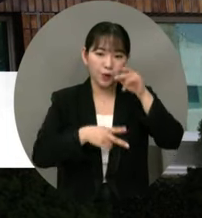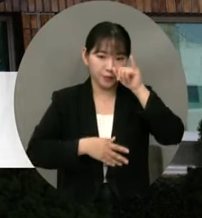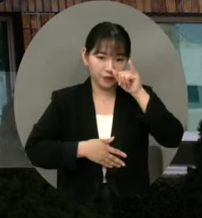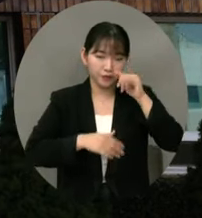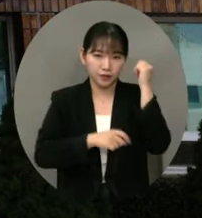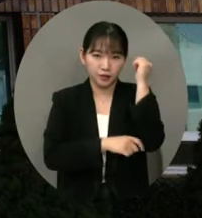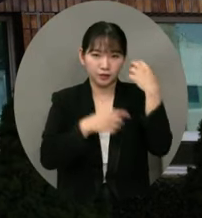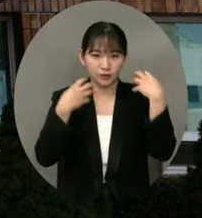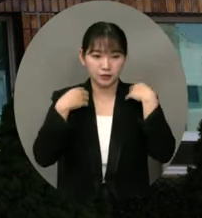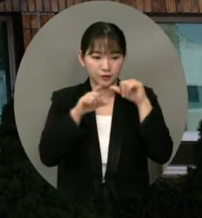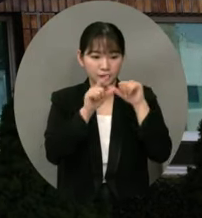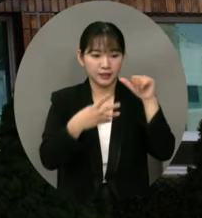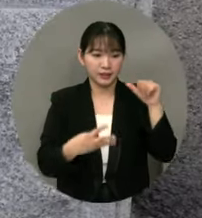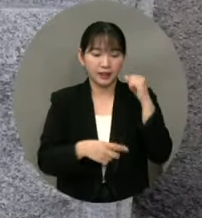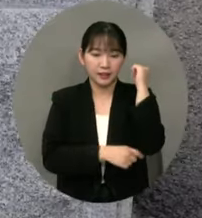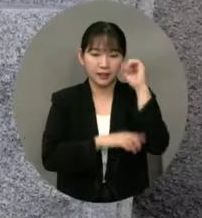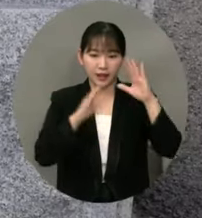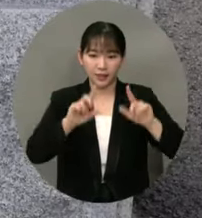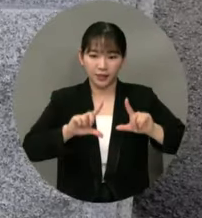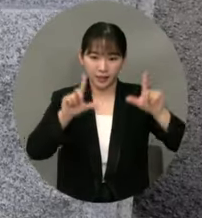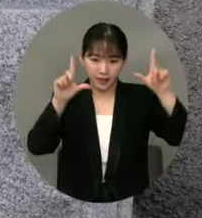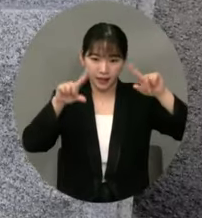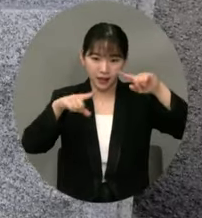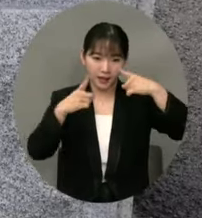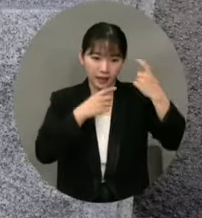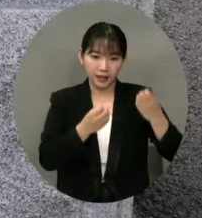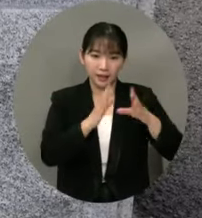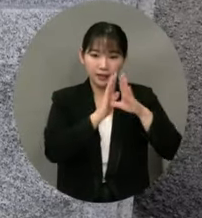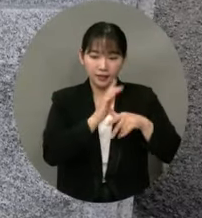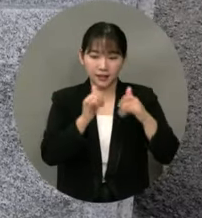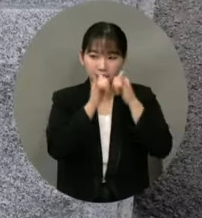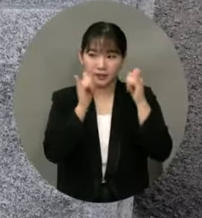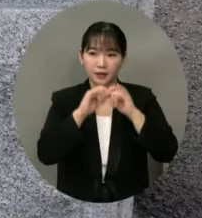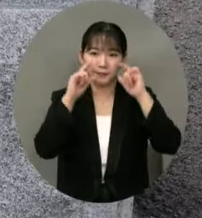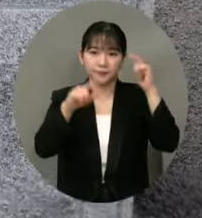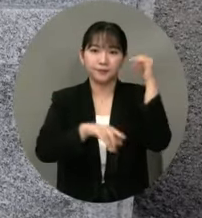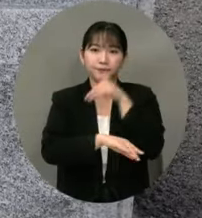영암군은 5월 4일 영암 어린이날 기념식에서 지역사회에 선포할 예정입니다.